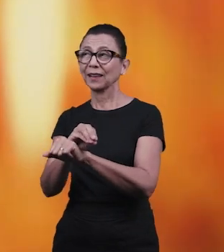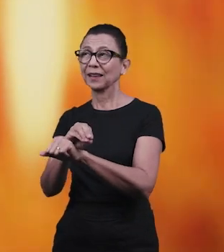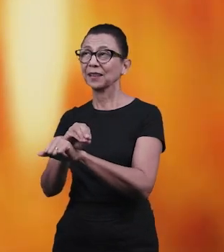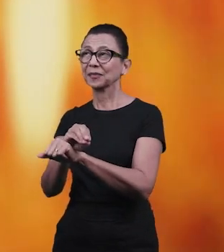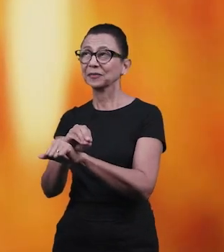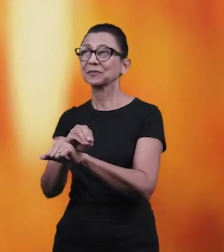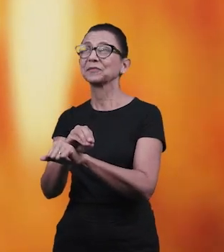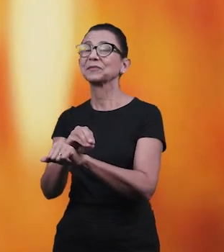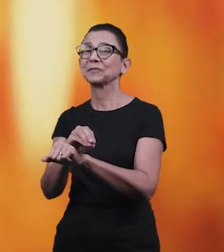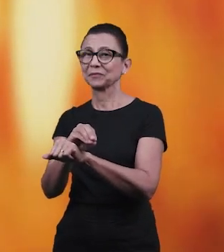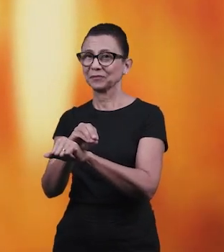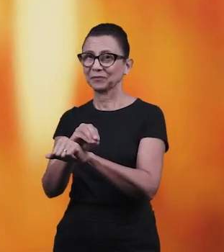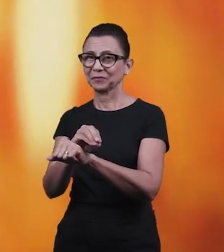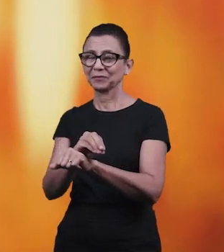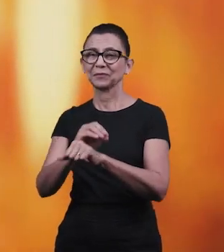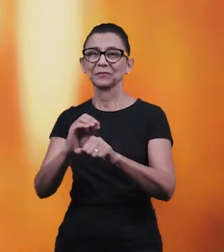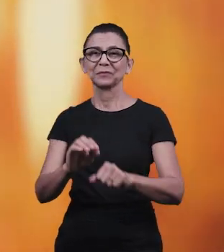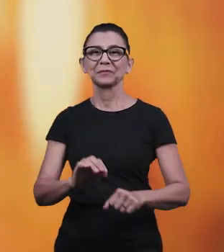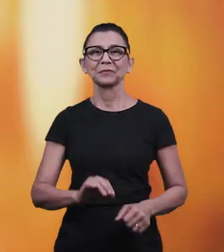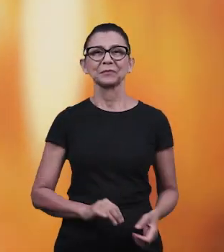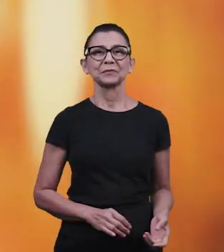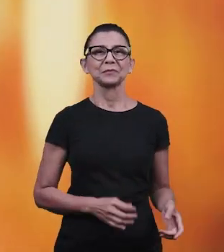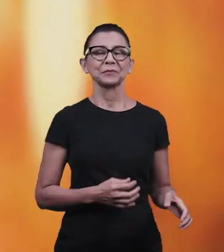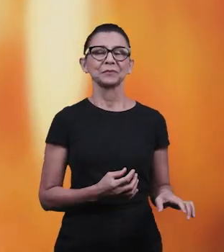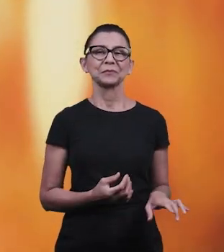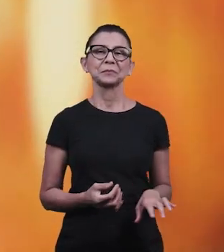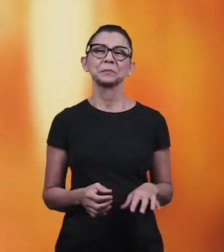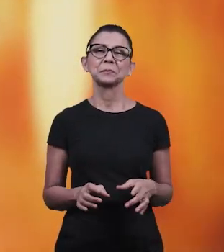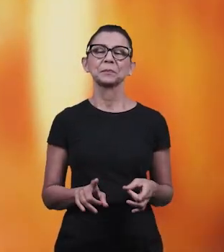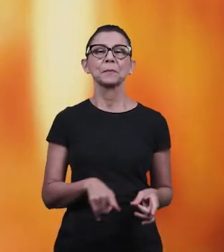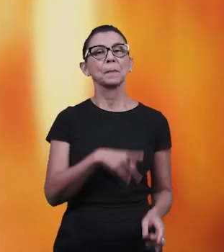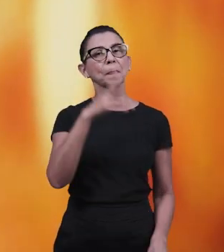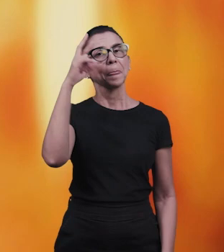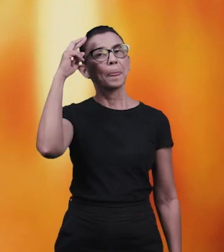Приди и чашу мою переполни.